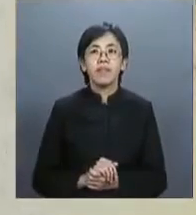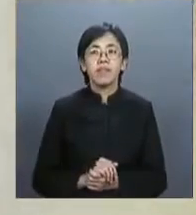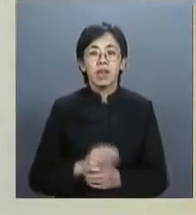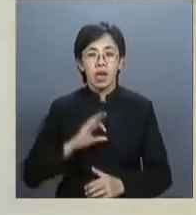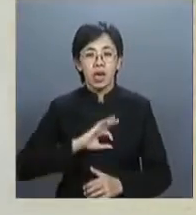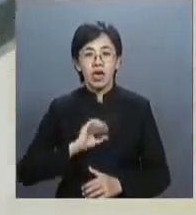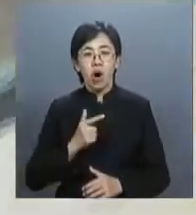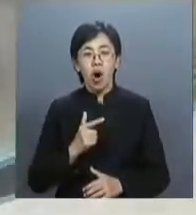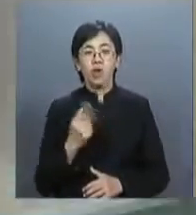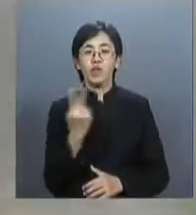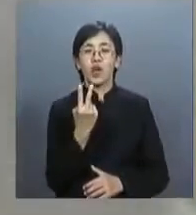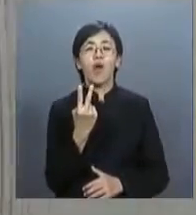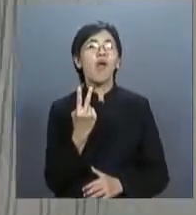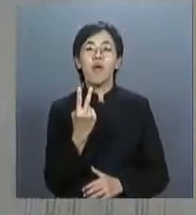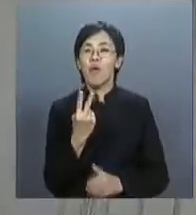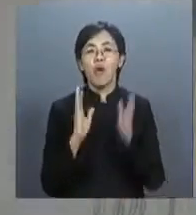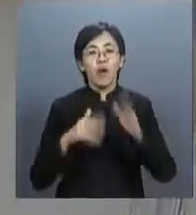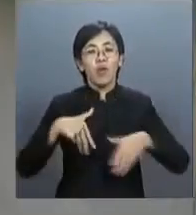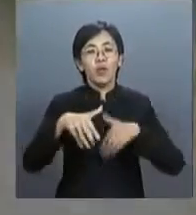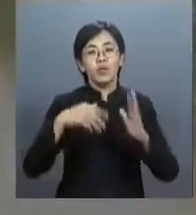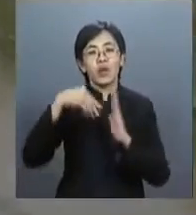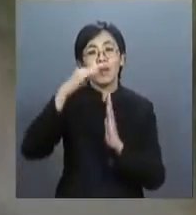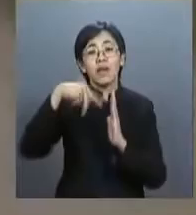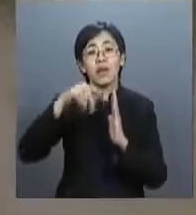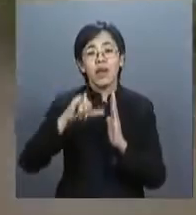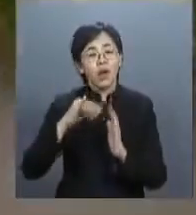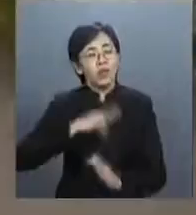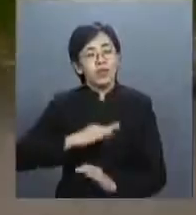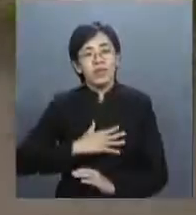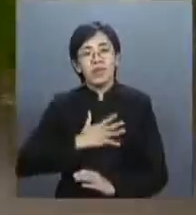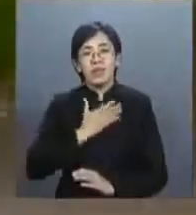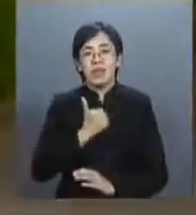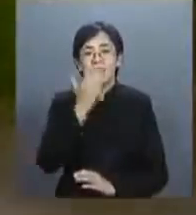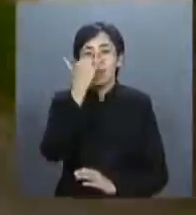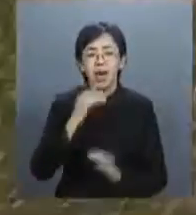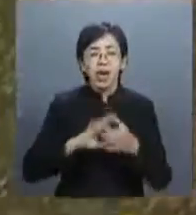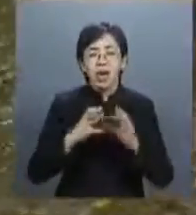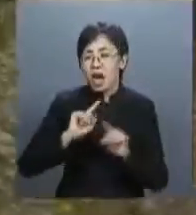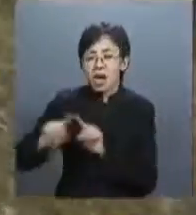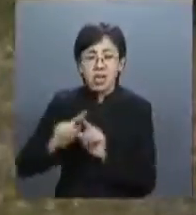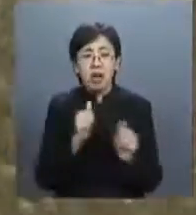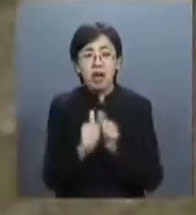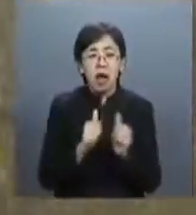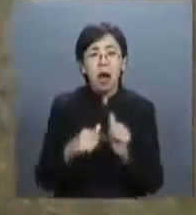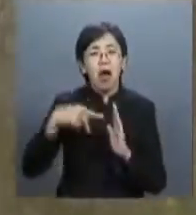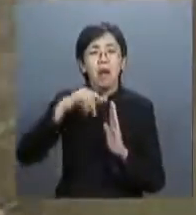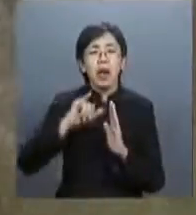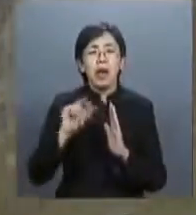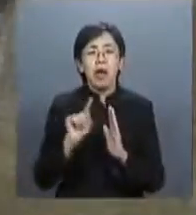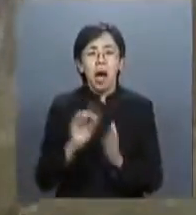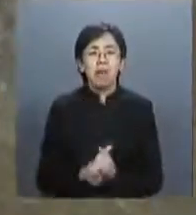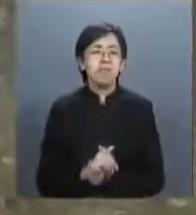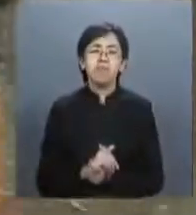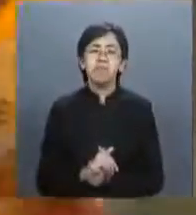ที่ได้มานั้นก็สร้างความภาคภูมิใจให้กับคนในจังหวัดพะเยาเป็นอย่างมากเนื่องจากกีฬาชนิดอื่นๆที่เข้าแข่งขันพะเยาทำได้เพียงแค่ใกล้เคียง